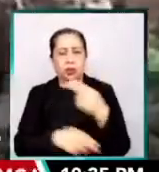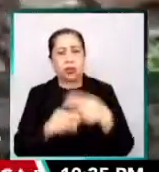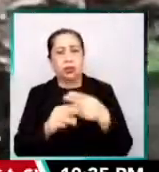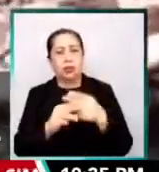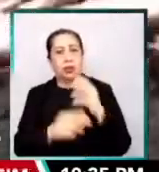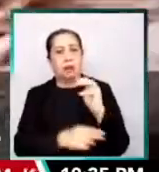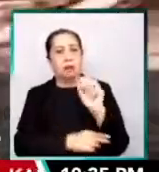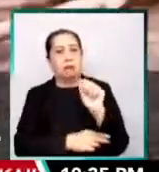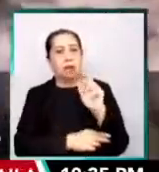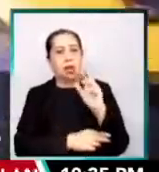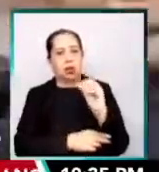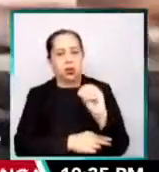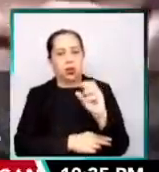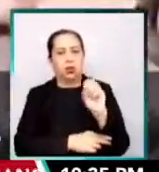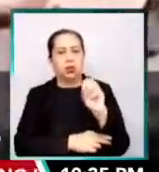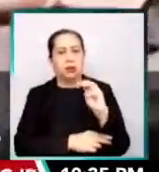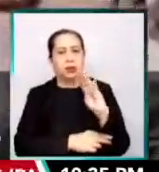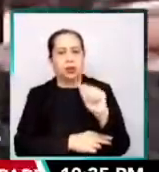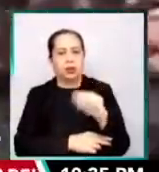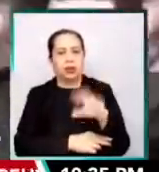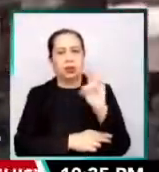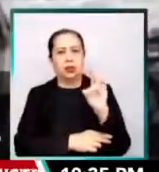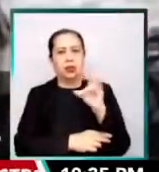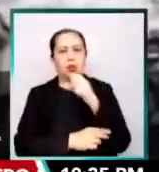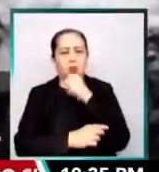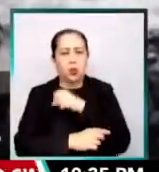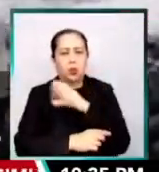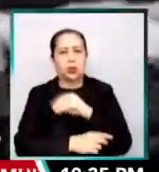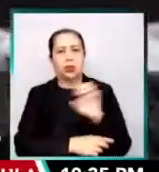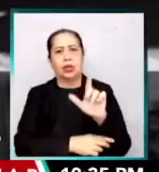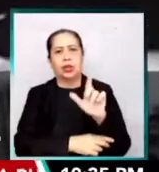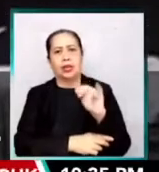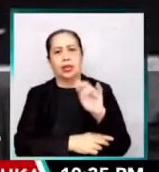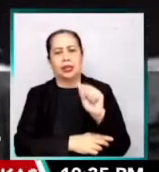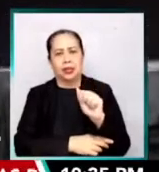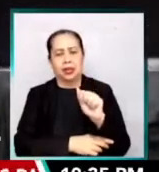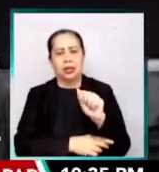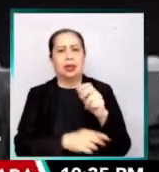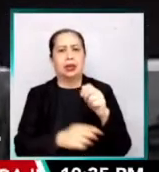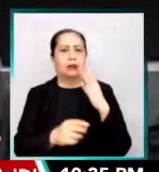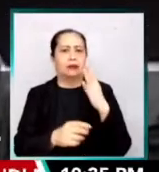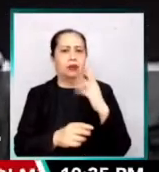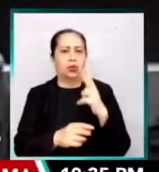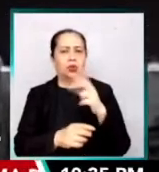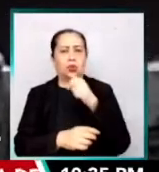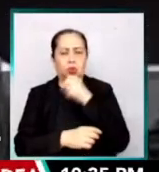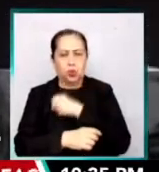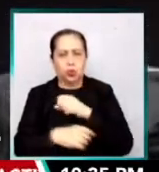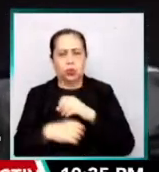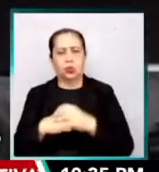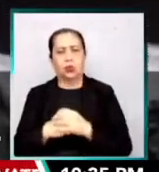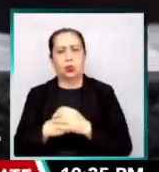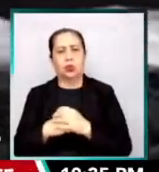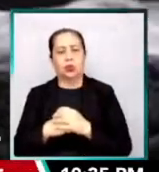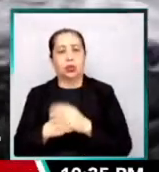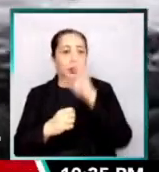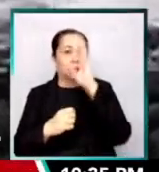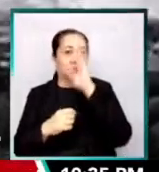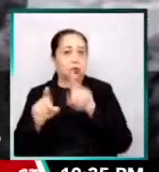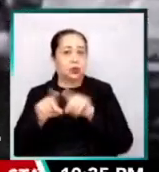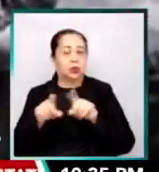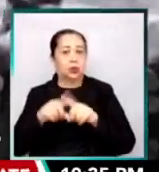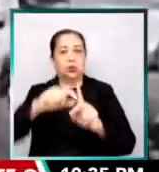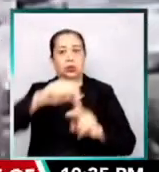Sambiog, 70 anyos at Elenita Calamian, 42 anyos. Nasira rin ang isang tulay roon.